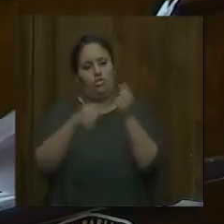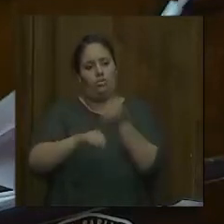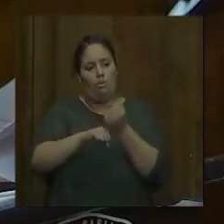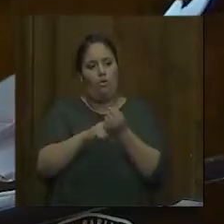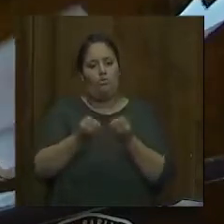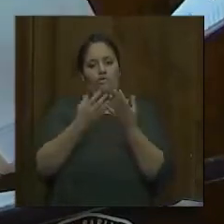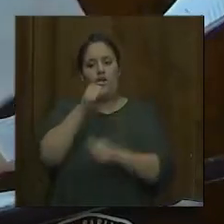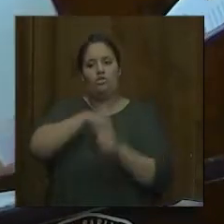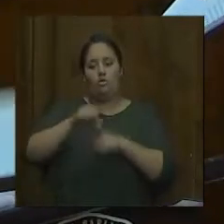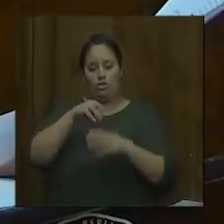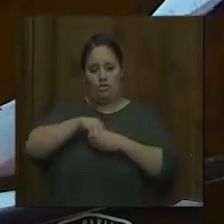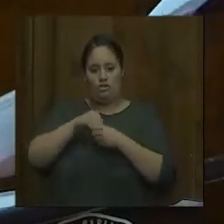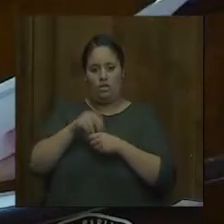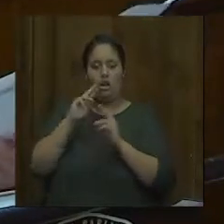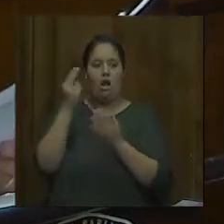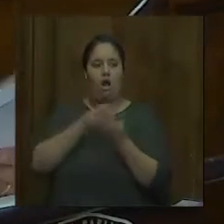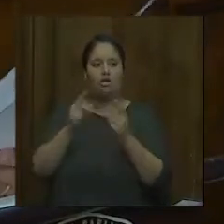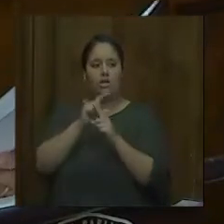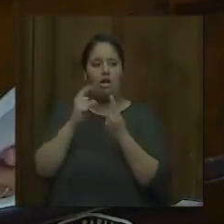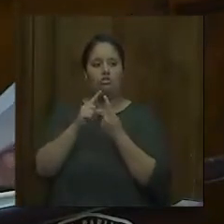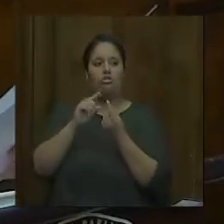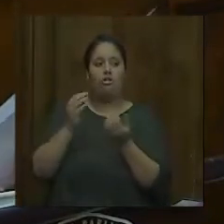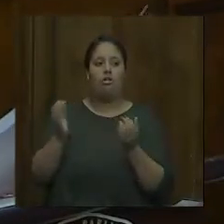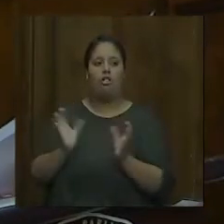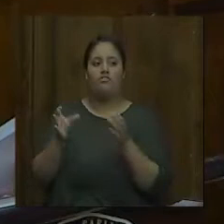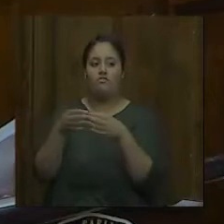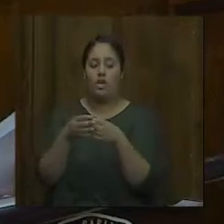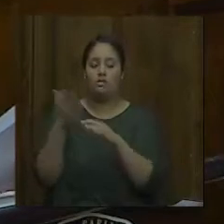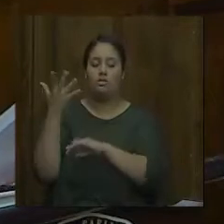inclusivity through arts and culture affairs. Speaker, met die